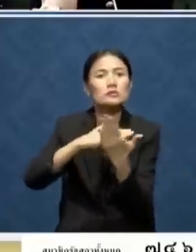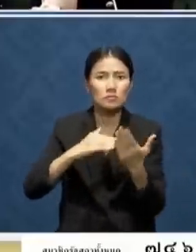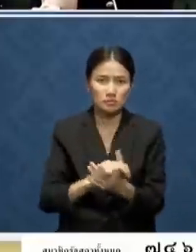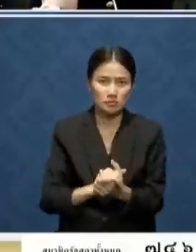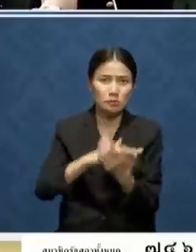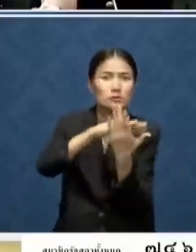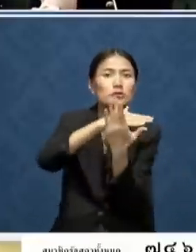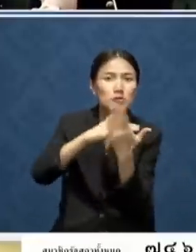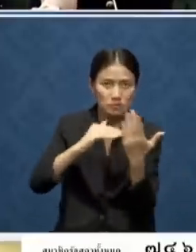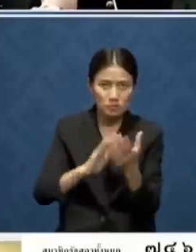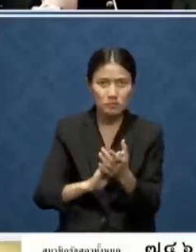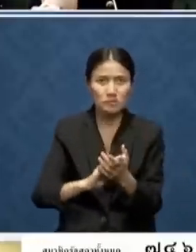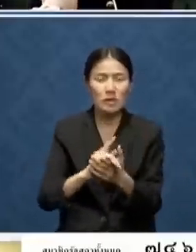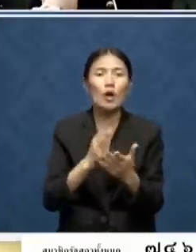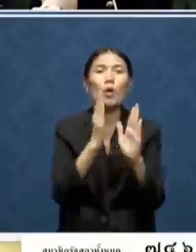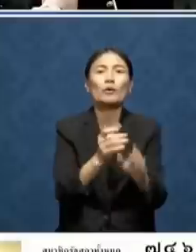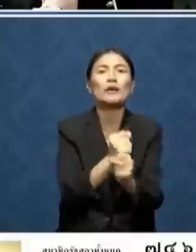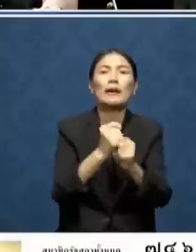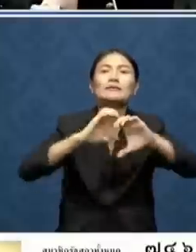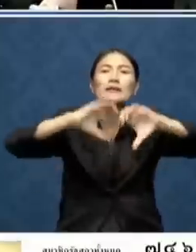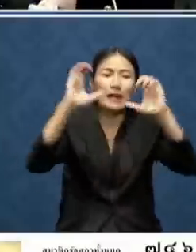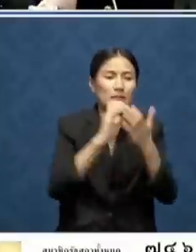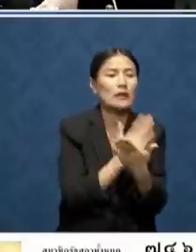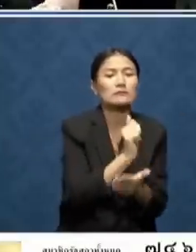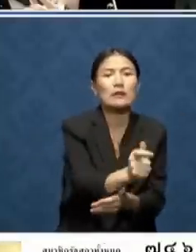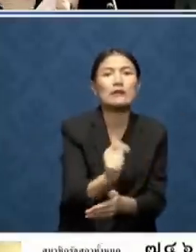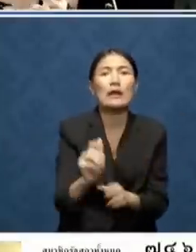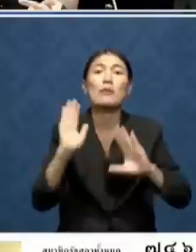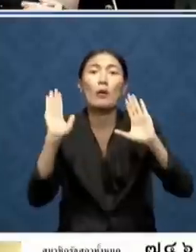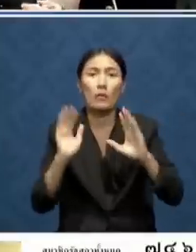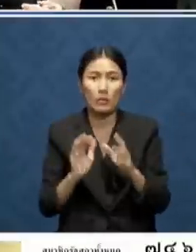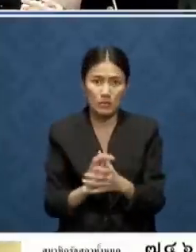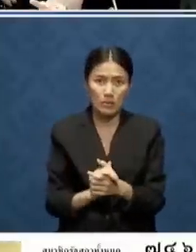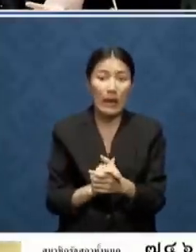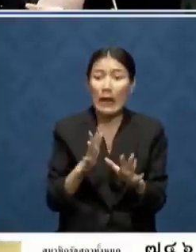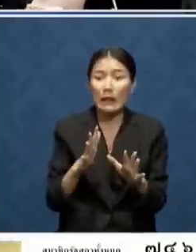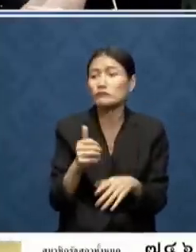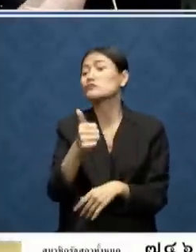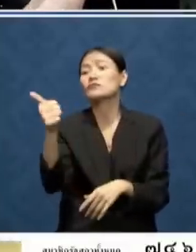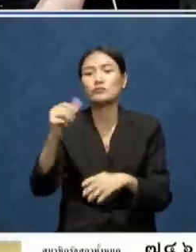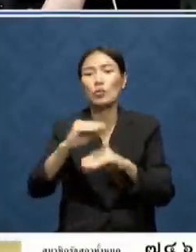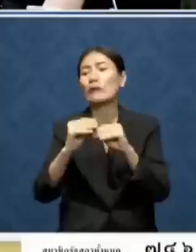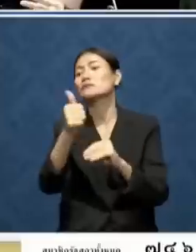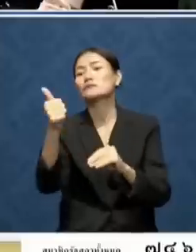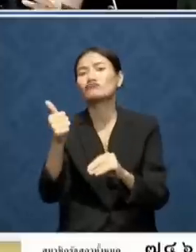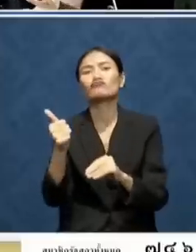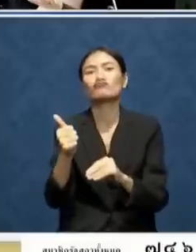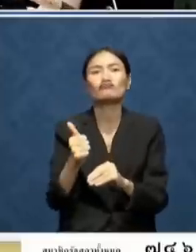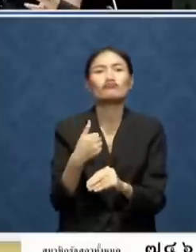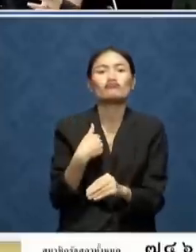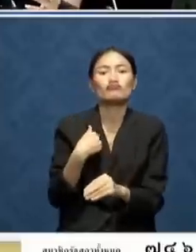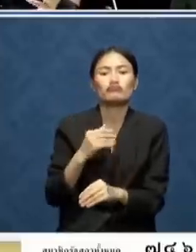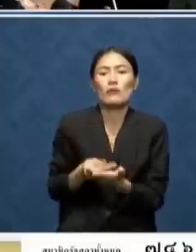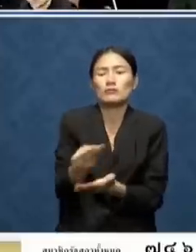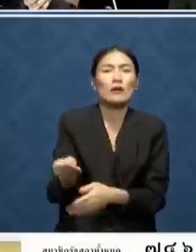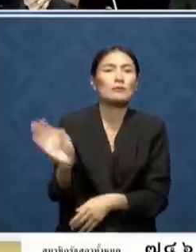พอที่จะจ่ายเงินเดือนข้าราชการแล้วก็เงินบำนาญรายเดือนนะคะที่เหลือคือไม่ต้องทำอย่างอื่นเลยถ้าลด 50%นะคะต้องคุม